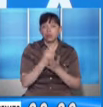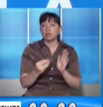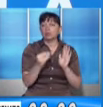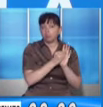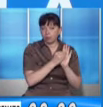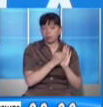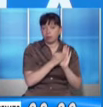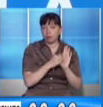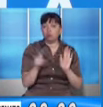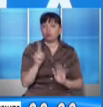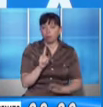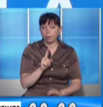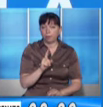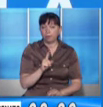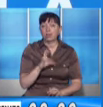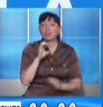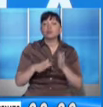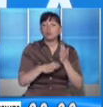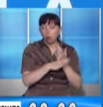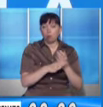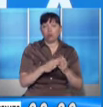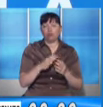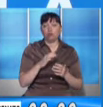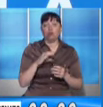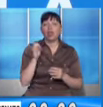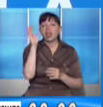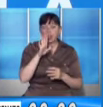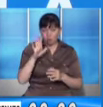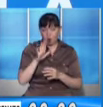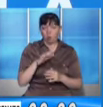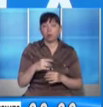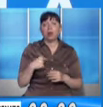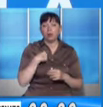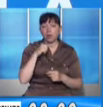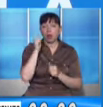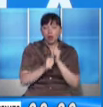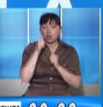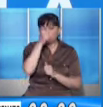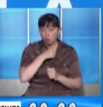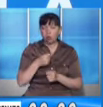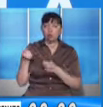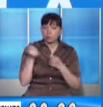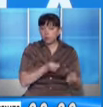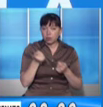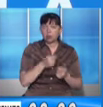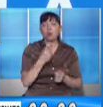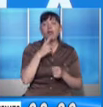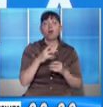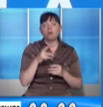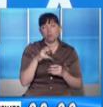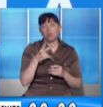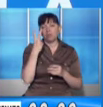menționează că cu ajutorul partenerilor europeni vom aduce anual, în fiecare an, câte 2 miliarde de